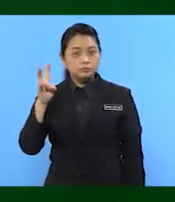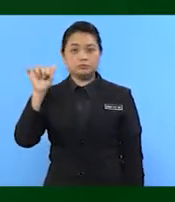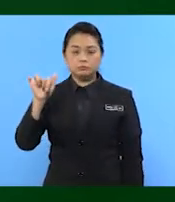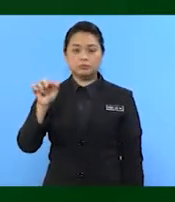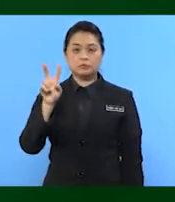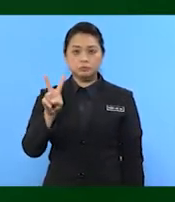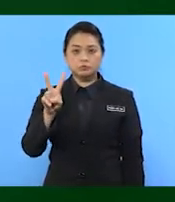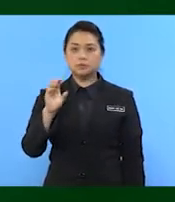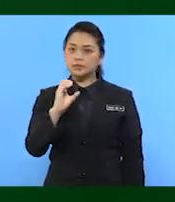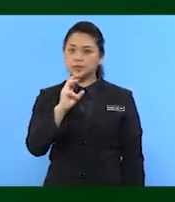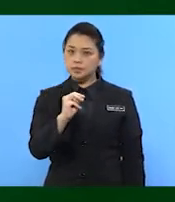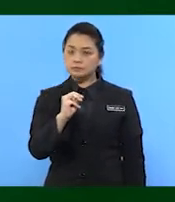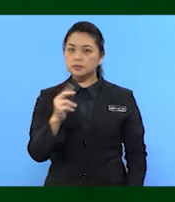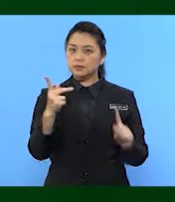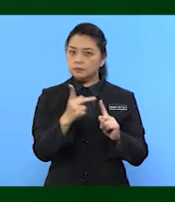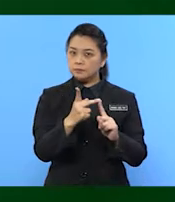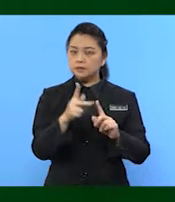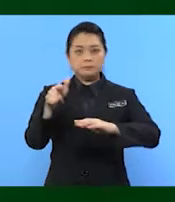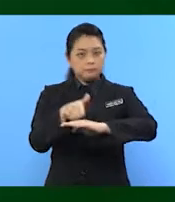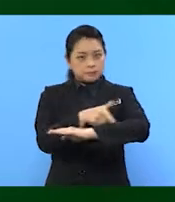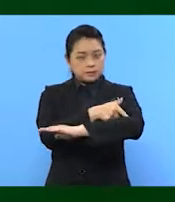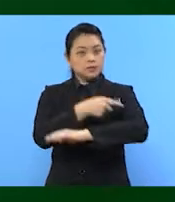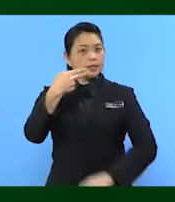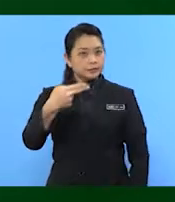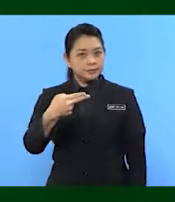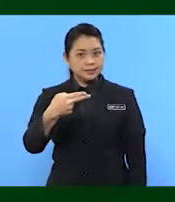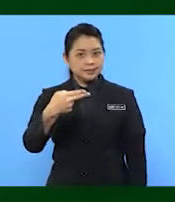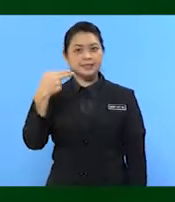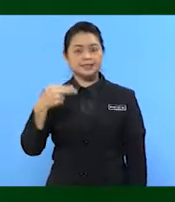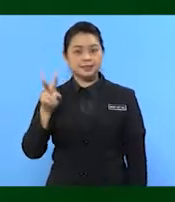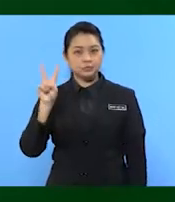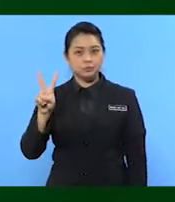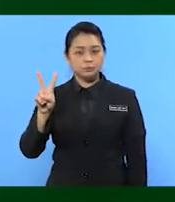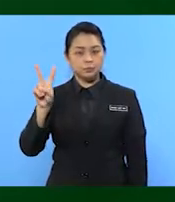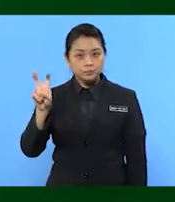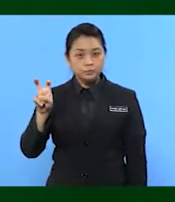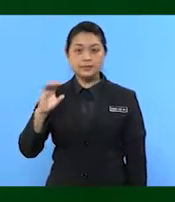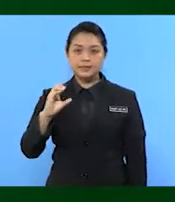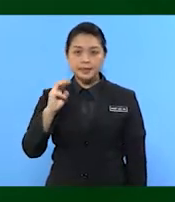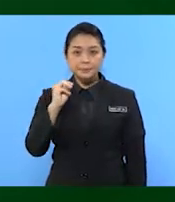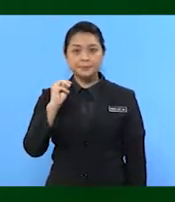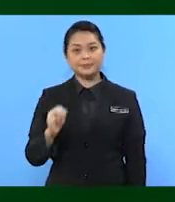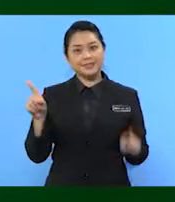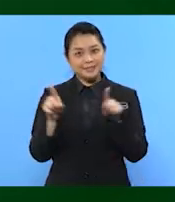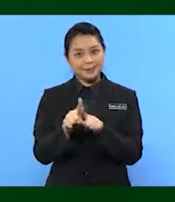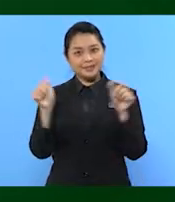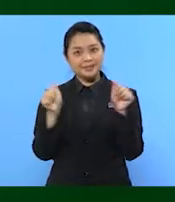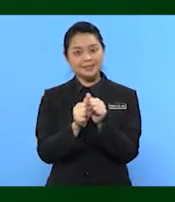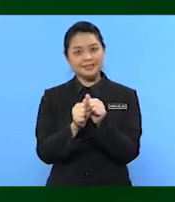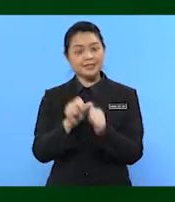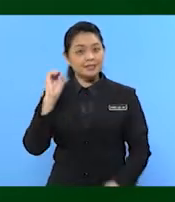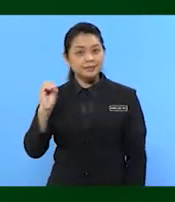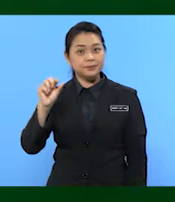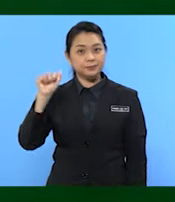17.32 cm kepada panjang hipotenus 20 cm sama dengan